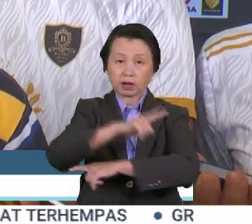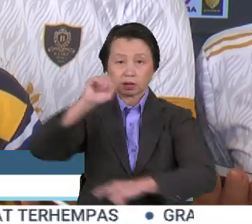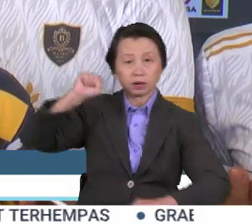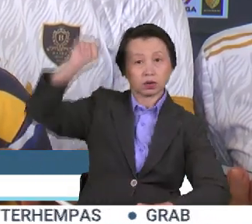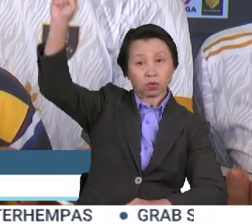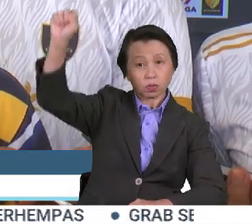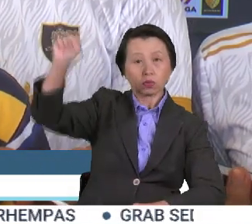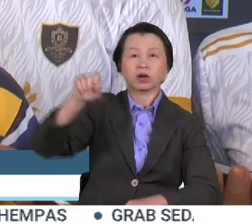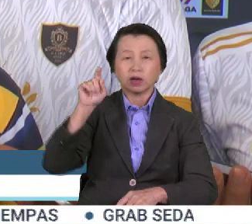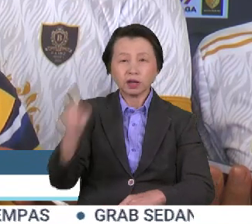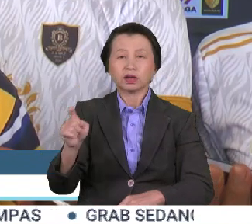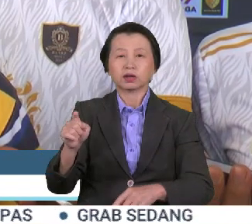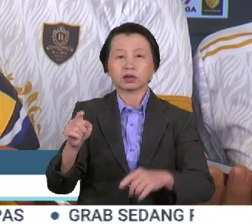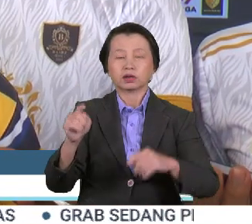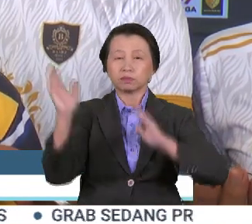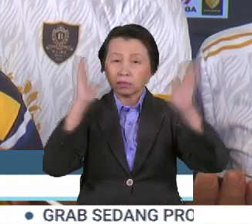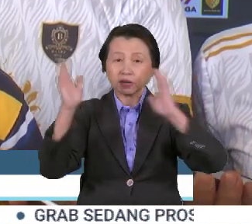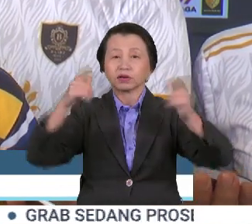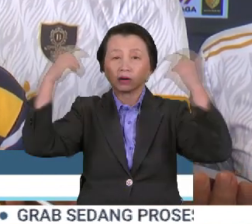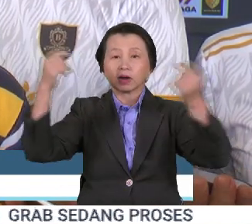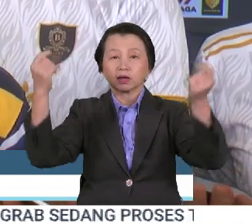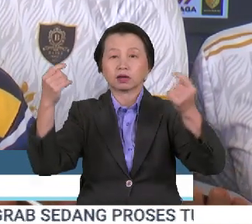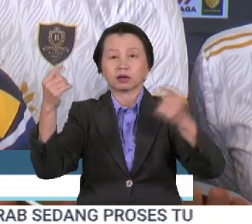kebangsaan ini adalah acara nasional